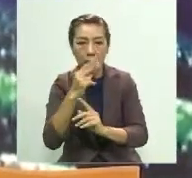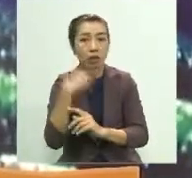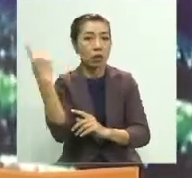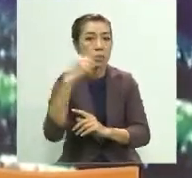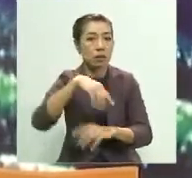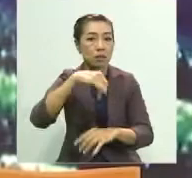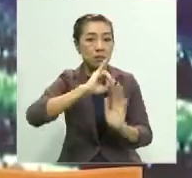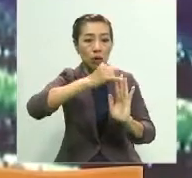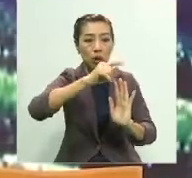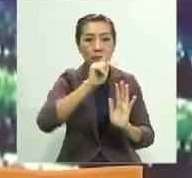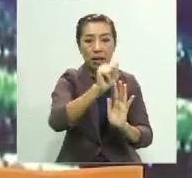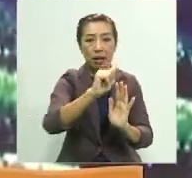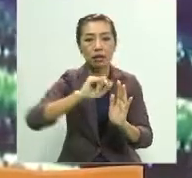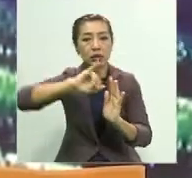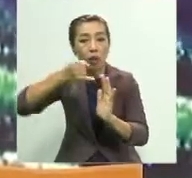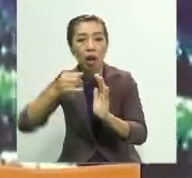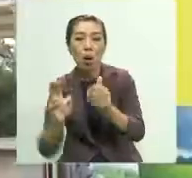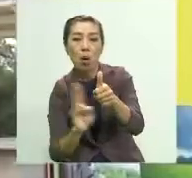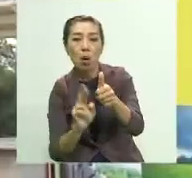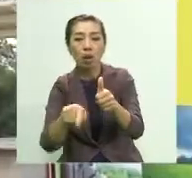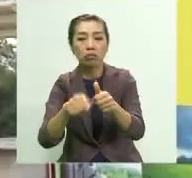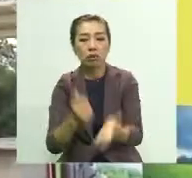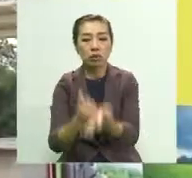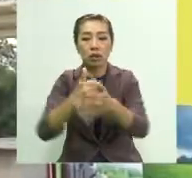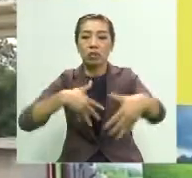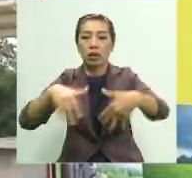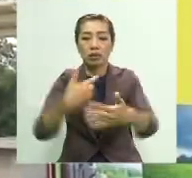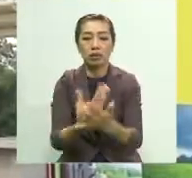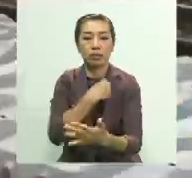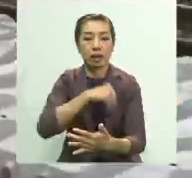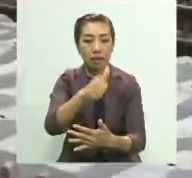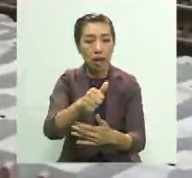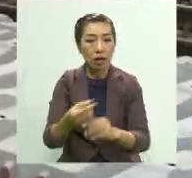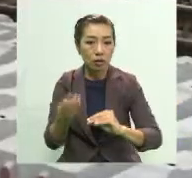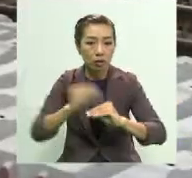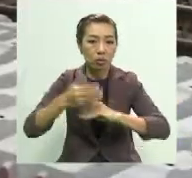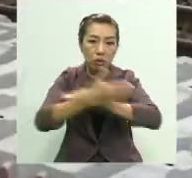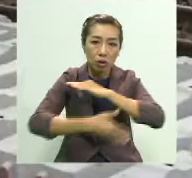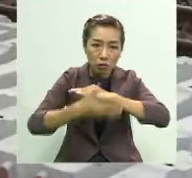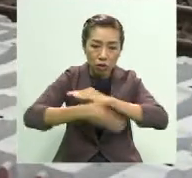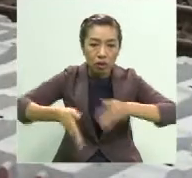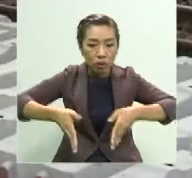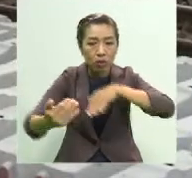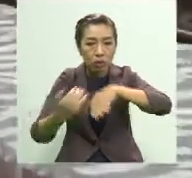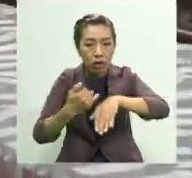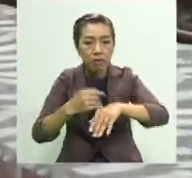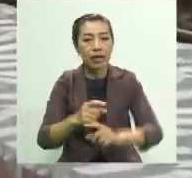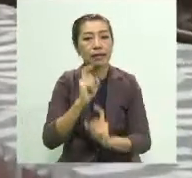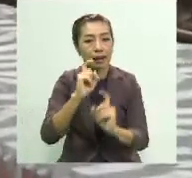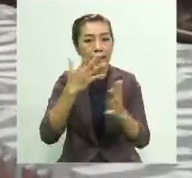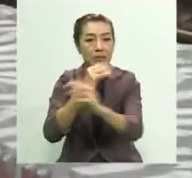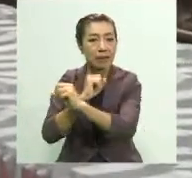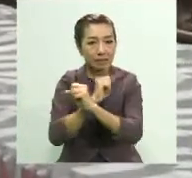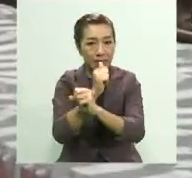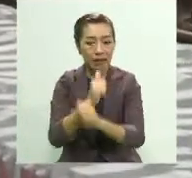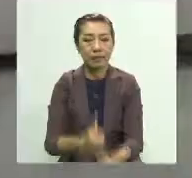เพื่อให้ประชาชนมีรายได้สูงขึ้นที่สำคัญต้องขยายเส้นทางคมนาคมให้เกิดความปลอดภัยลองไปฟังเสียงท่านนายกกันดู